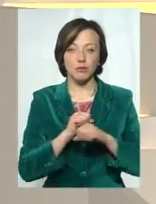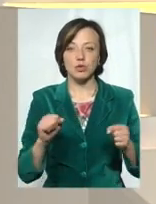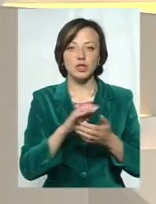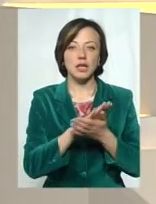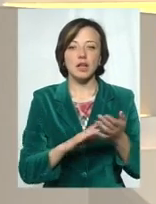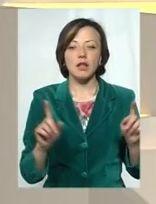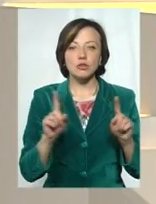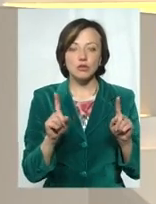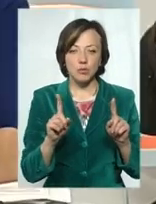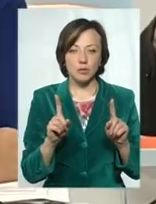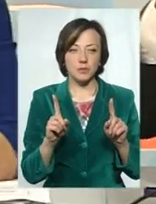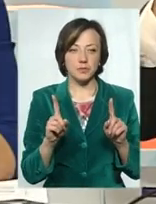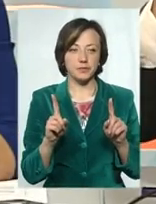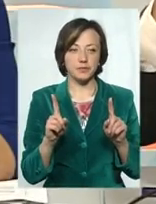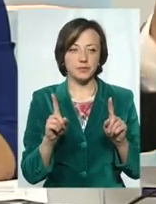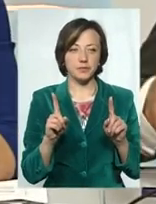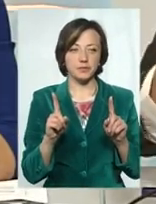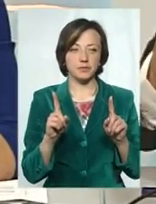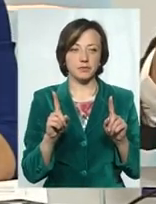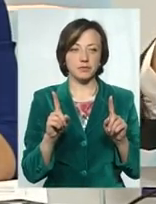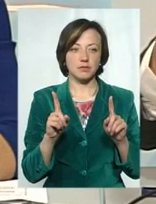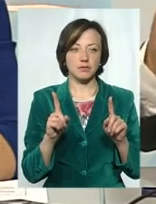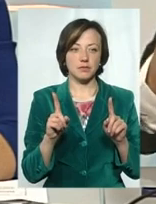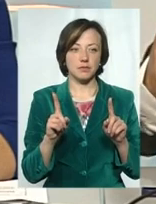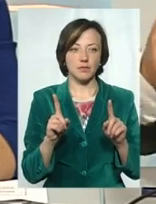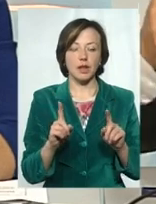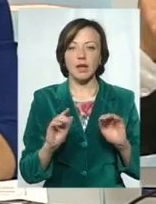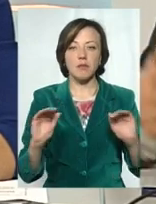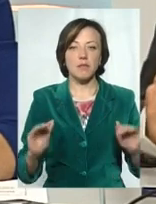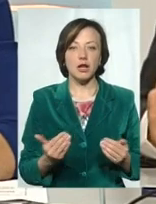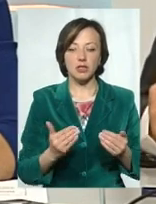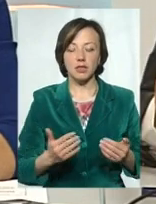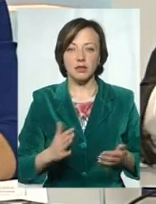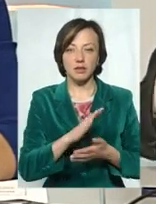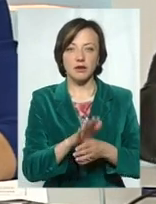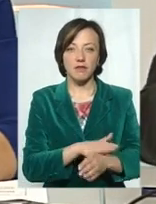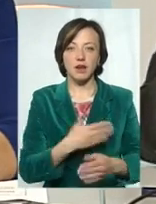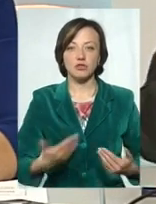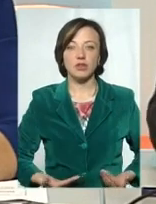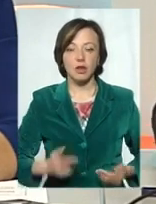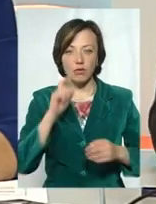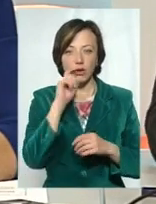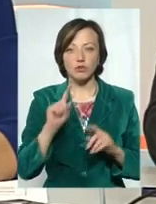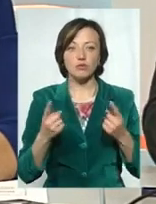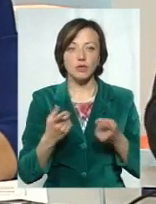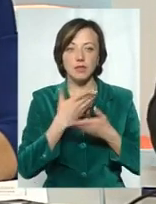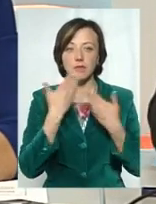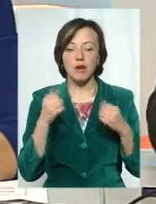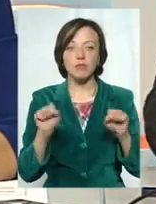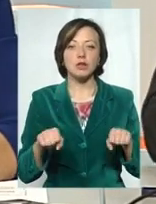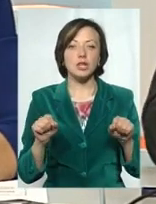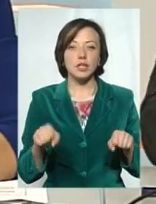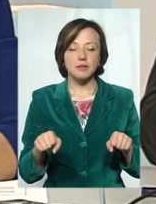так, щоб найменша тривалість життя у нас на Україні. Чому? Та тому, що нема